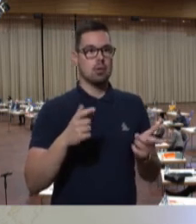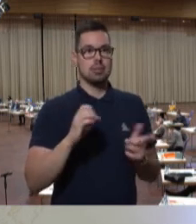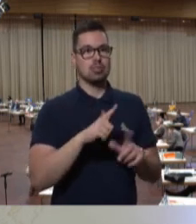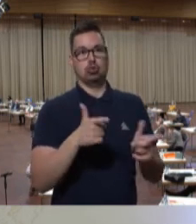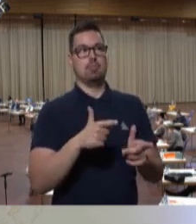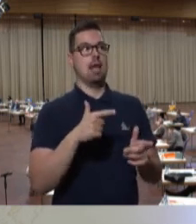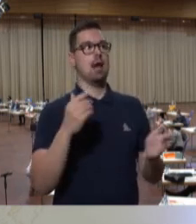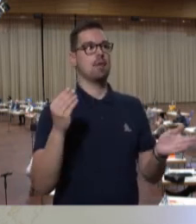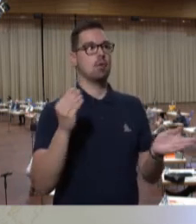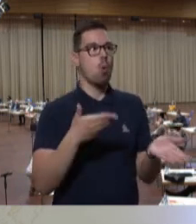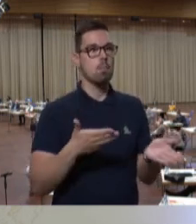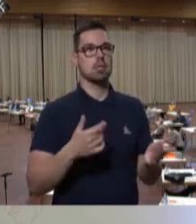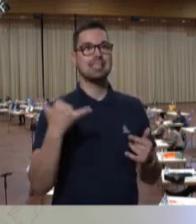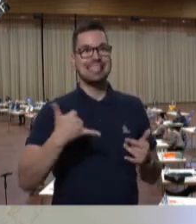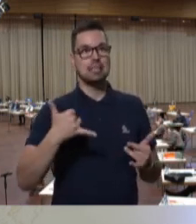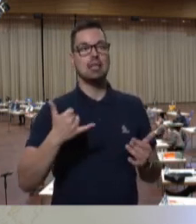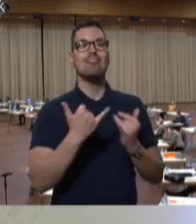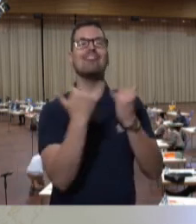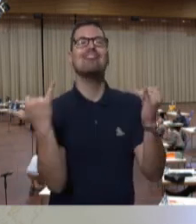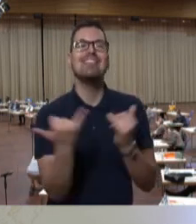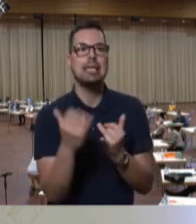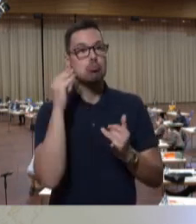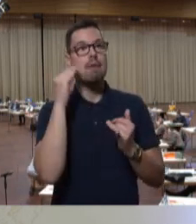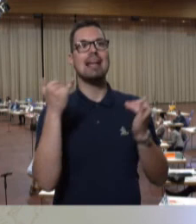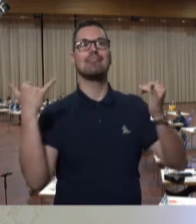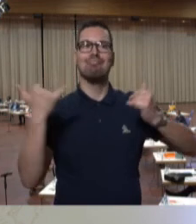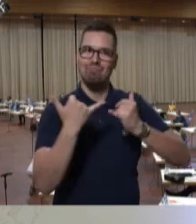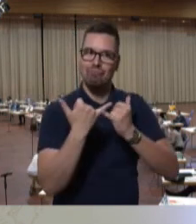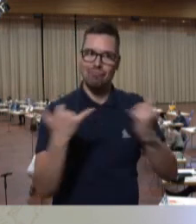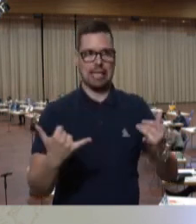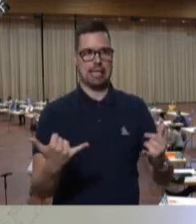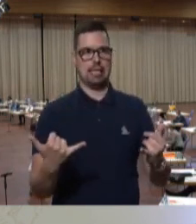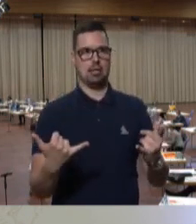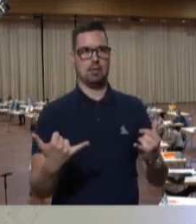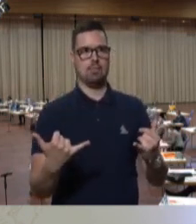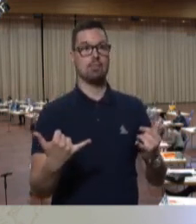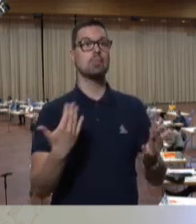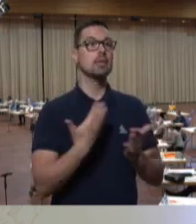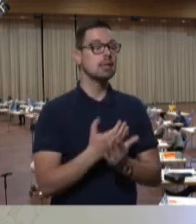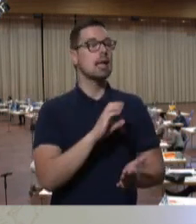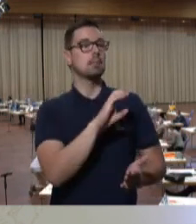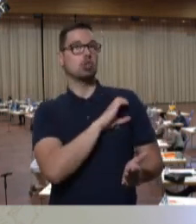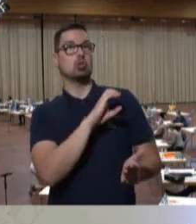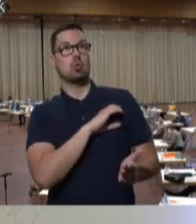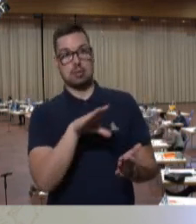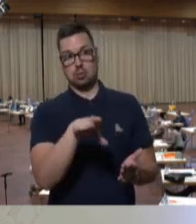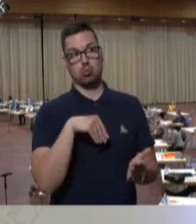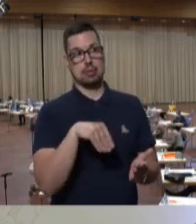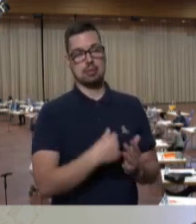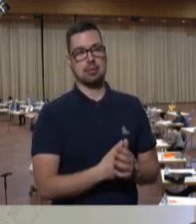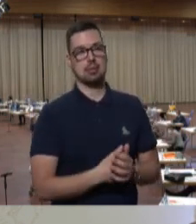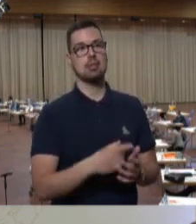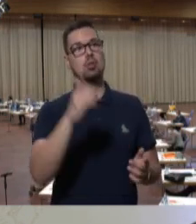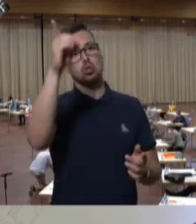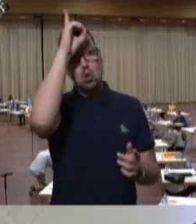Ob, jetzt geht es um das Wie. Deshalb geht es darum, Chancen zu nutzen. Deutschland hat